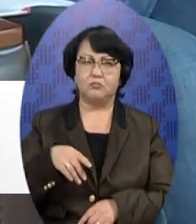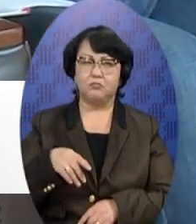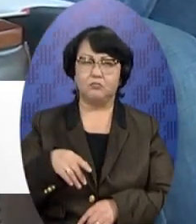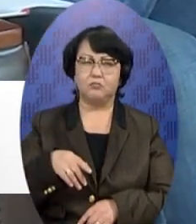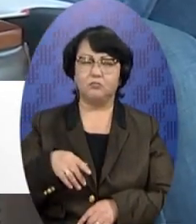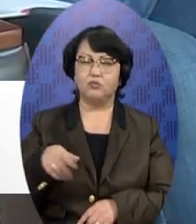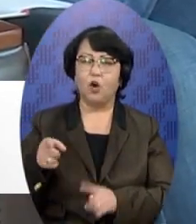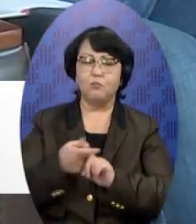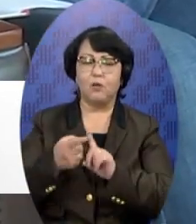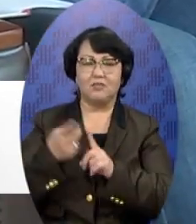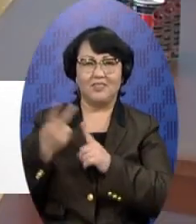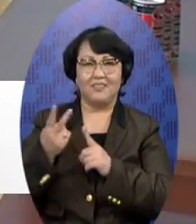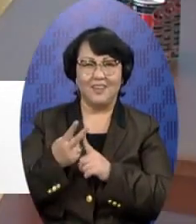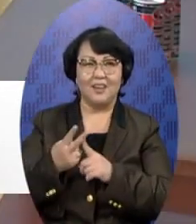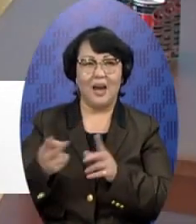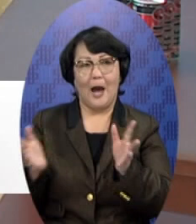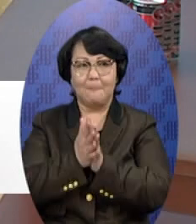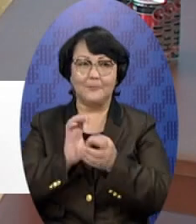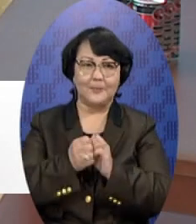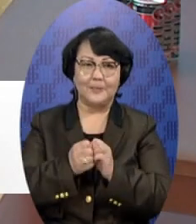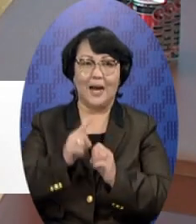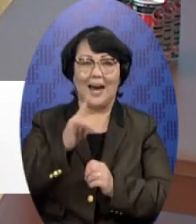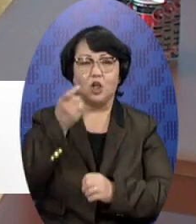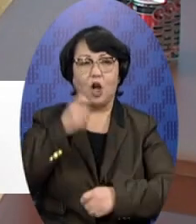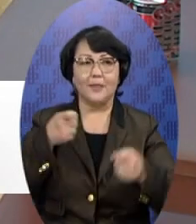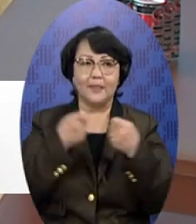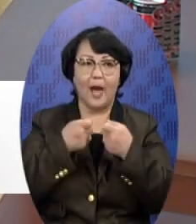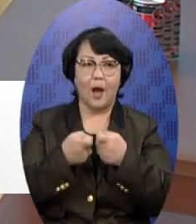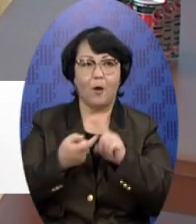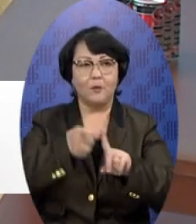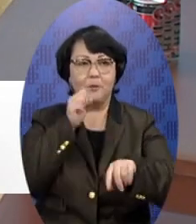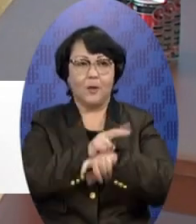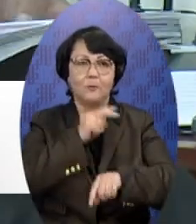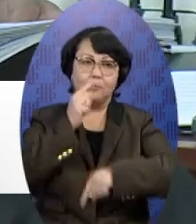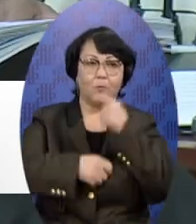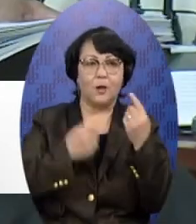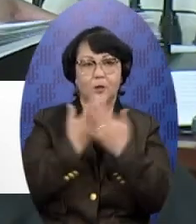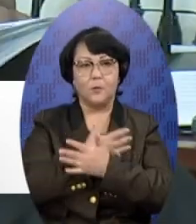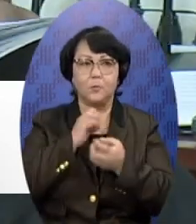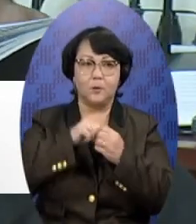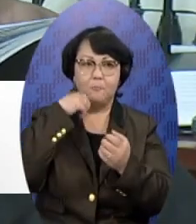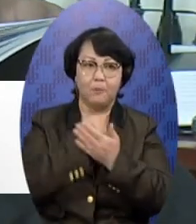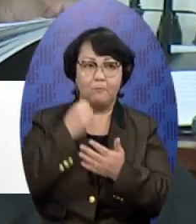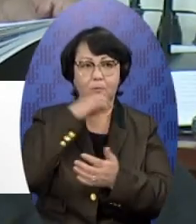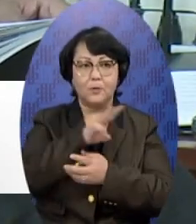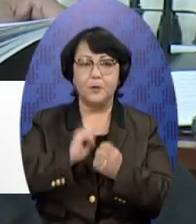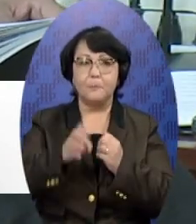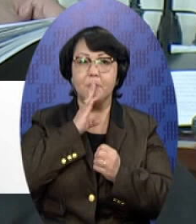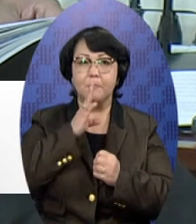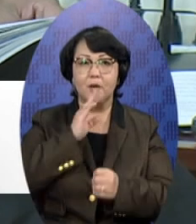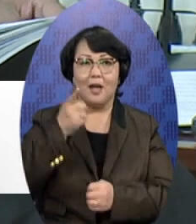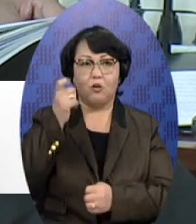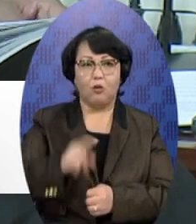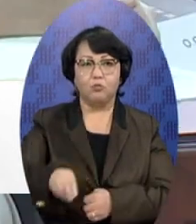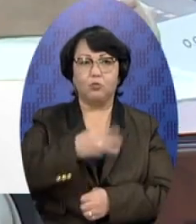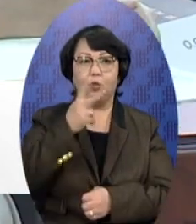харуулах дөрвөн ангид баримтат кино телевизийн дөрвөн цуврал нэвтрүүлэг хийхээр ажилд орлоо. Монголын үндэсний олон нийтийн радио телевиз халахгуулын түүхэн ой бүр